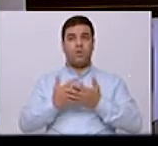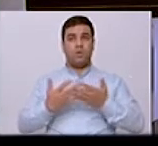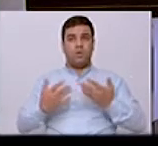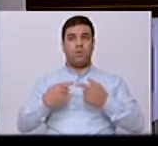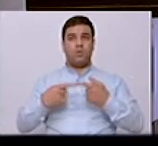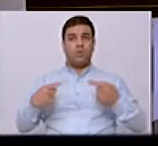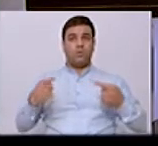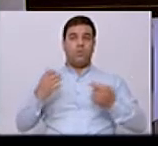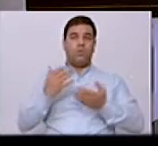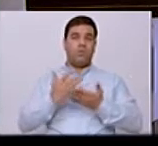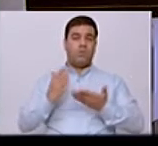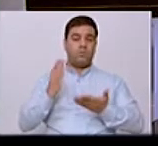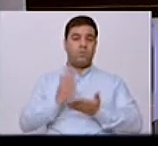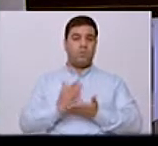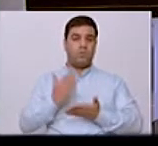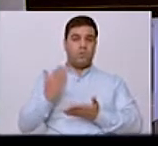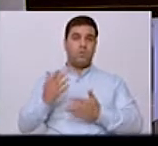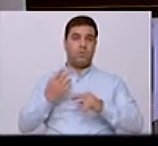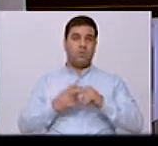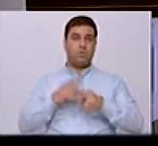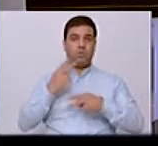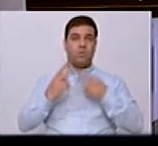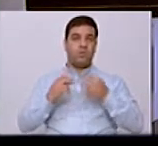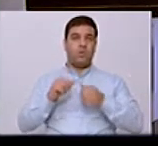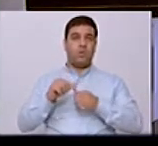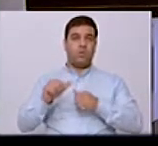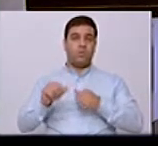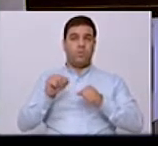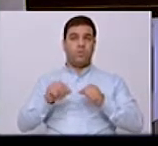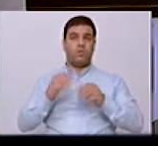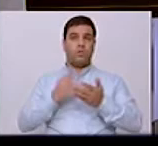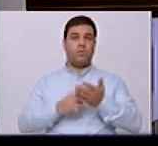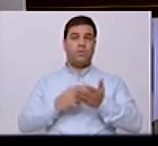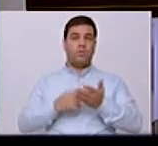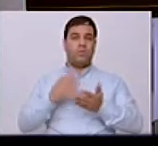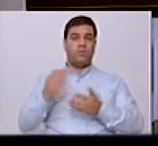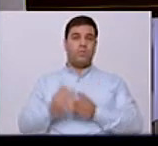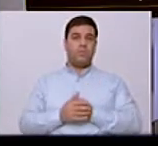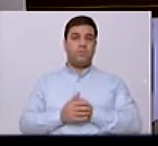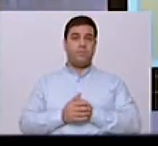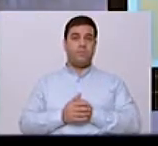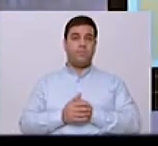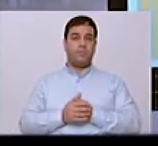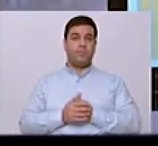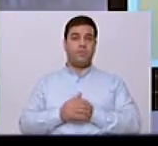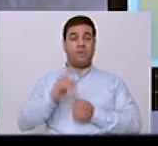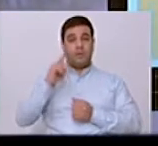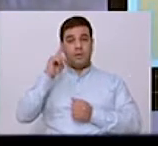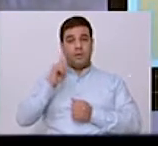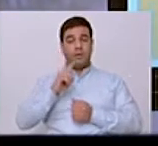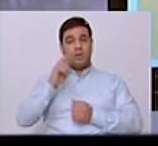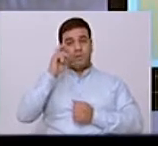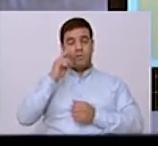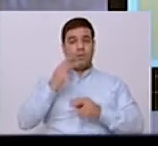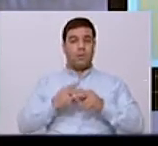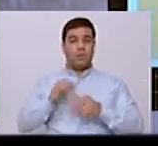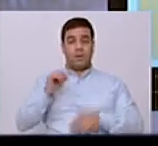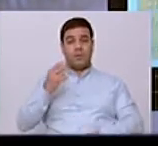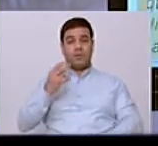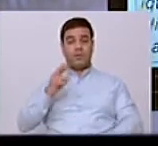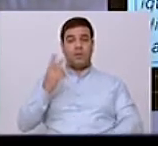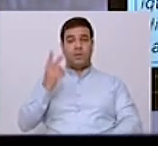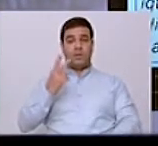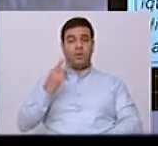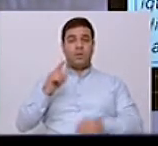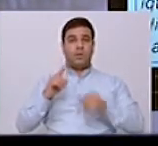turli tarmoqlariga ixtisoslashganligi bilan ajralib turuvchi davlat sanaladi. Demak, İsrail davlatimiz Osiyoning ikkinchi